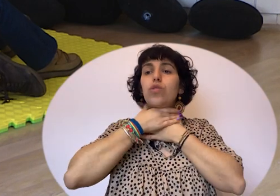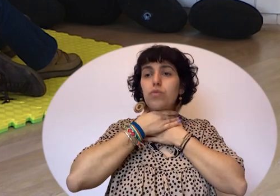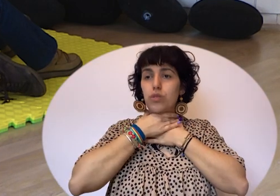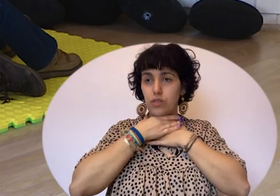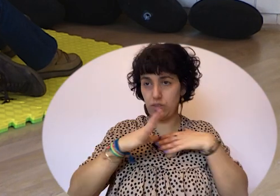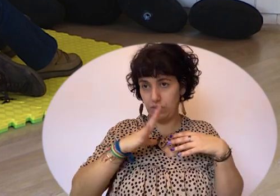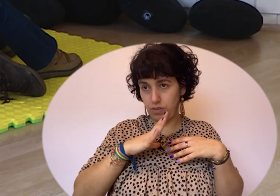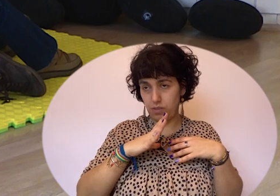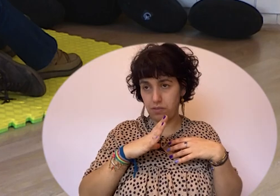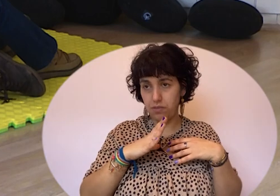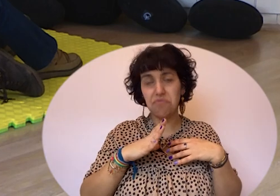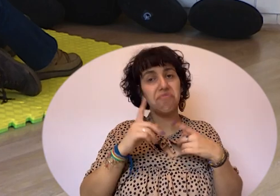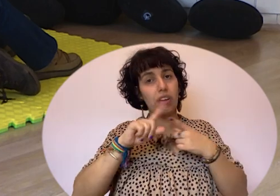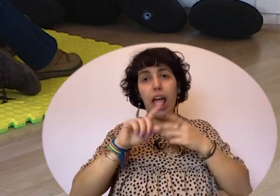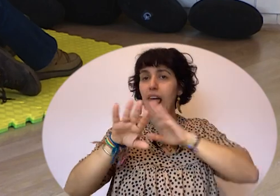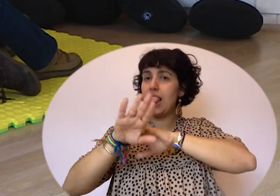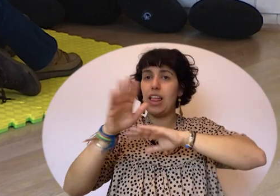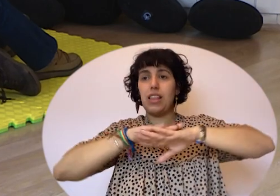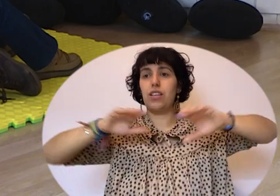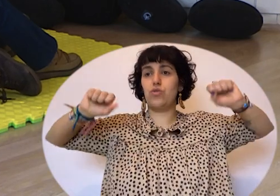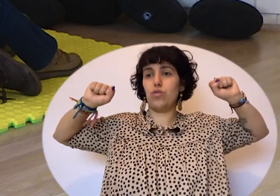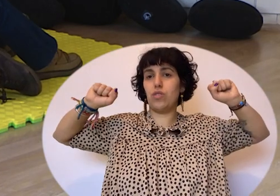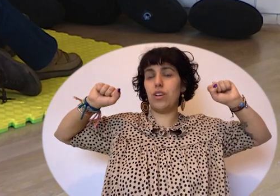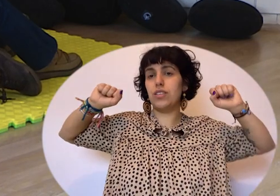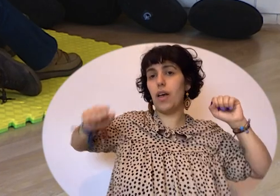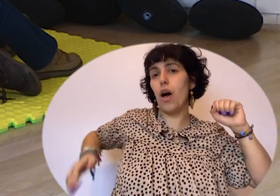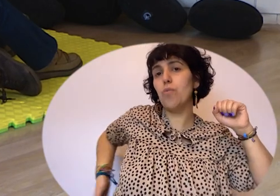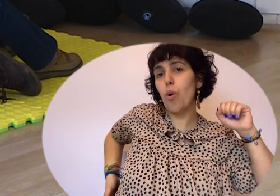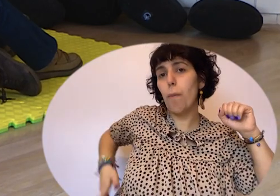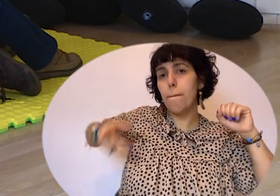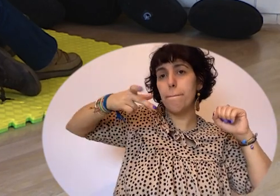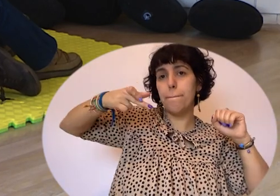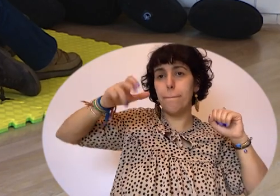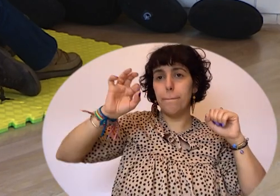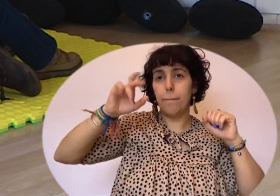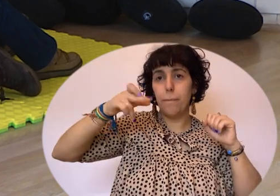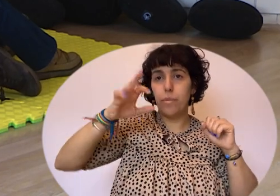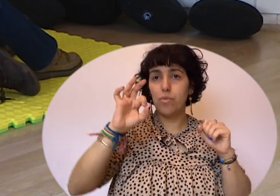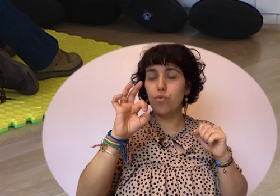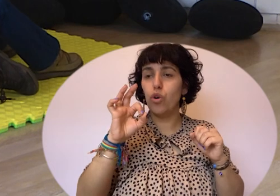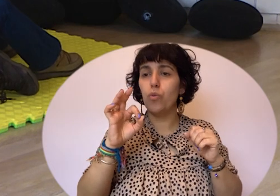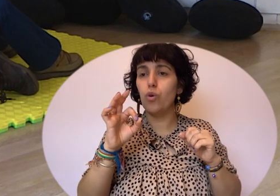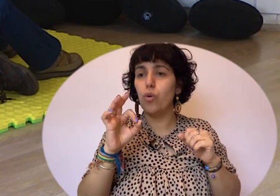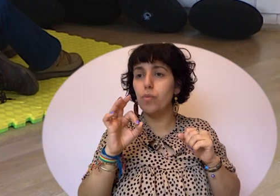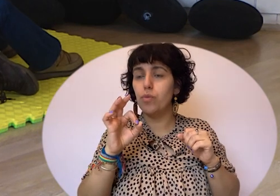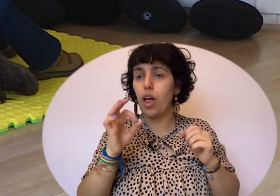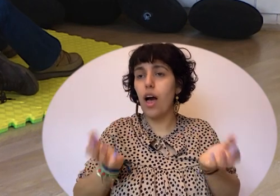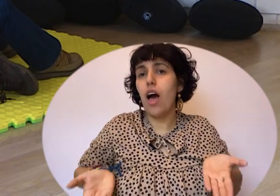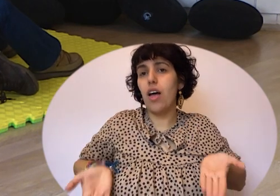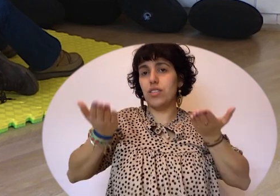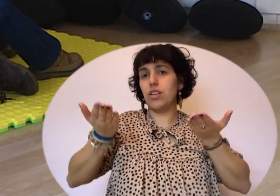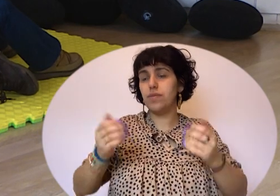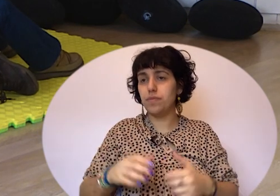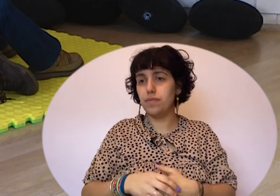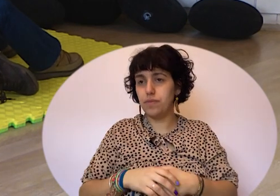dışarıya bilecek pozisyon ve Boz'un sıktığında veya işte gene Az önceki ellerini tuttuğumda kalçamda çok basit bir hareket